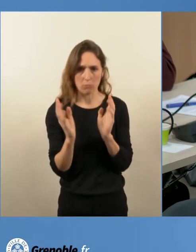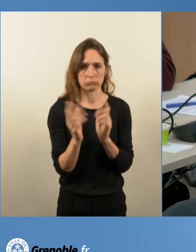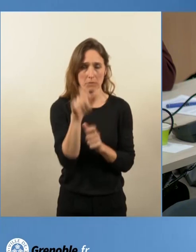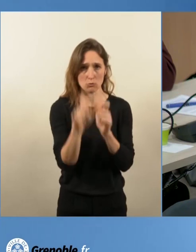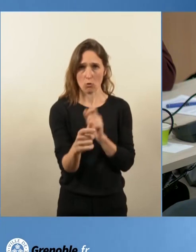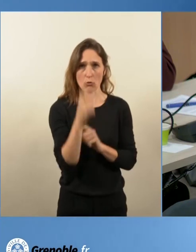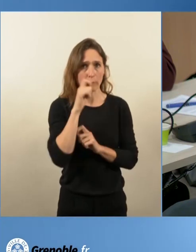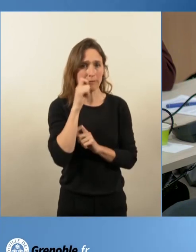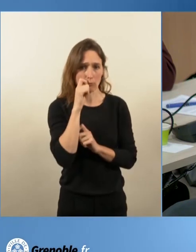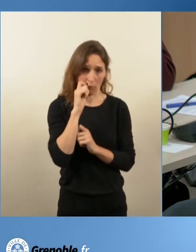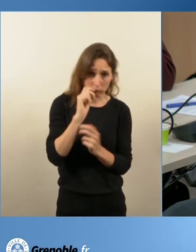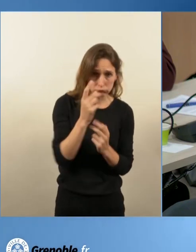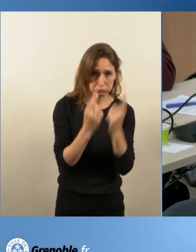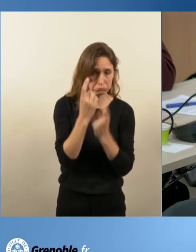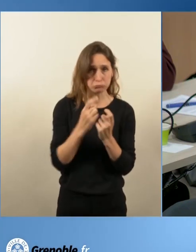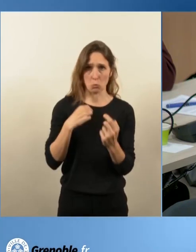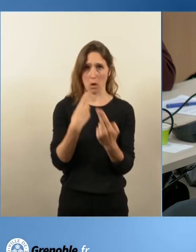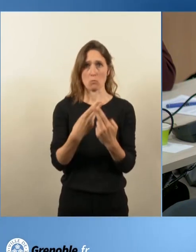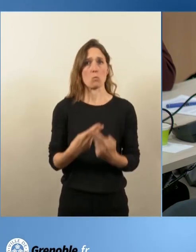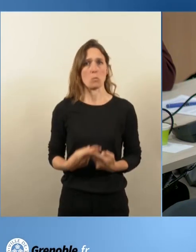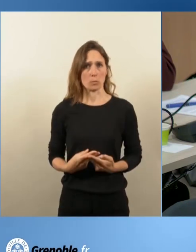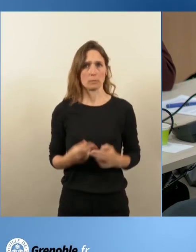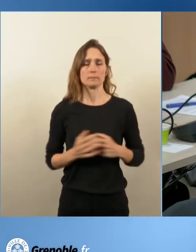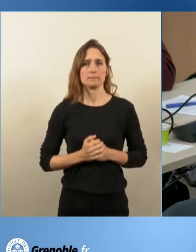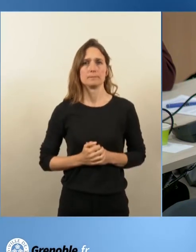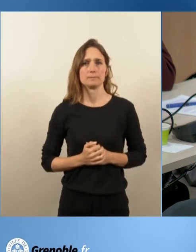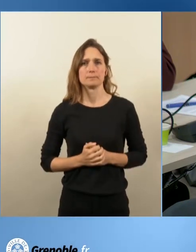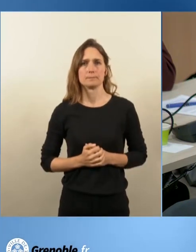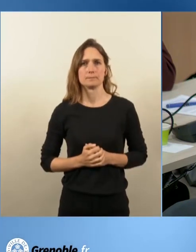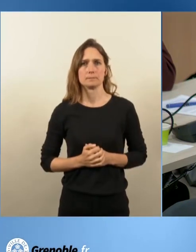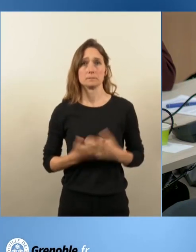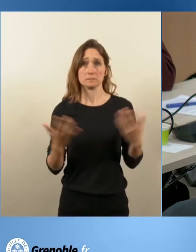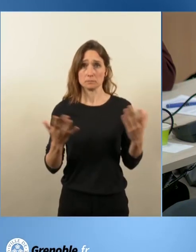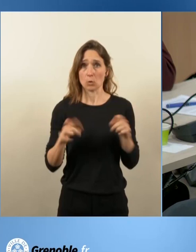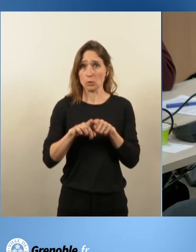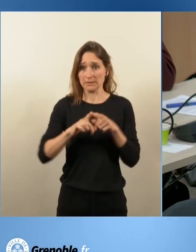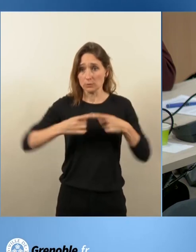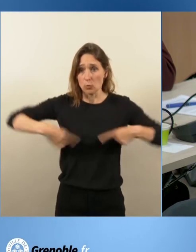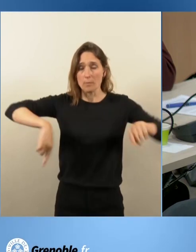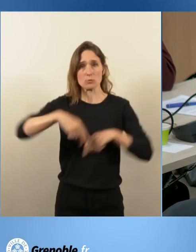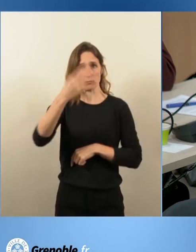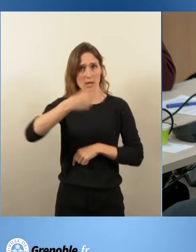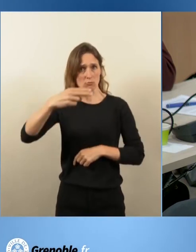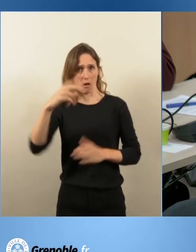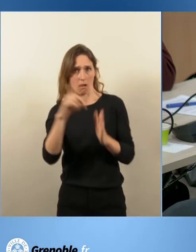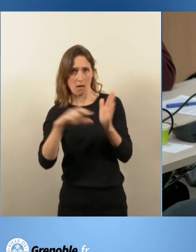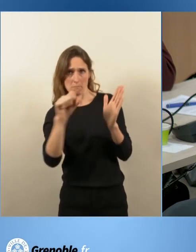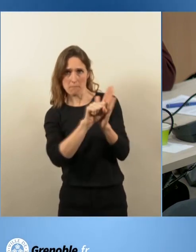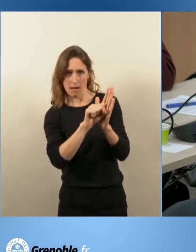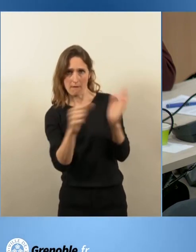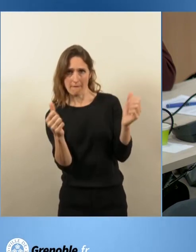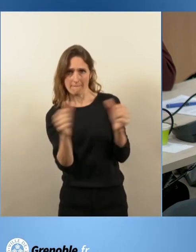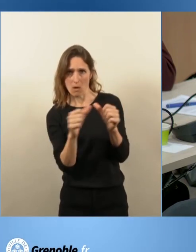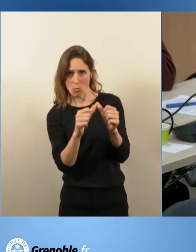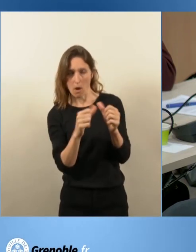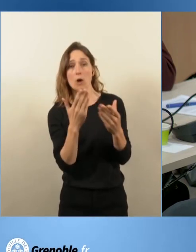donc missionné pour réaliser cette audit et la Commission nationale du label examinera le dossier de la ville de